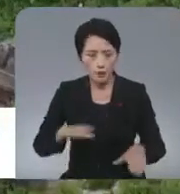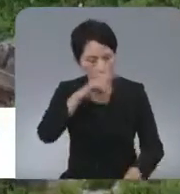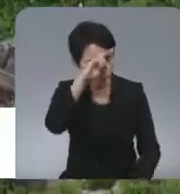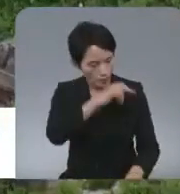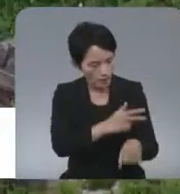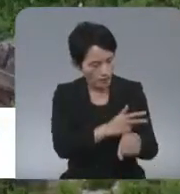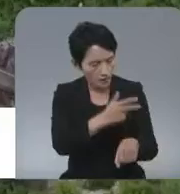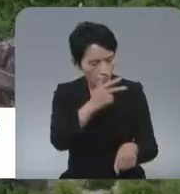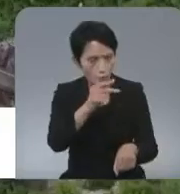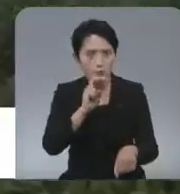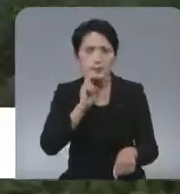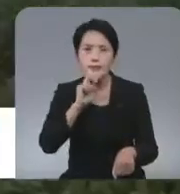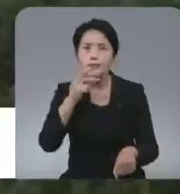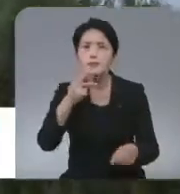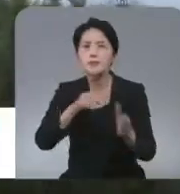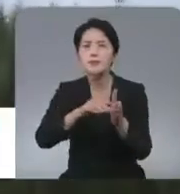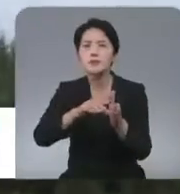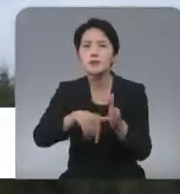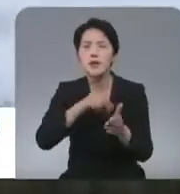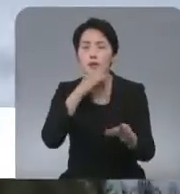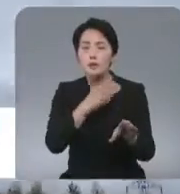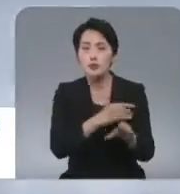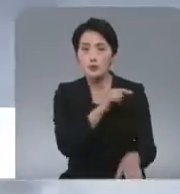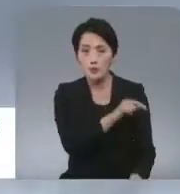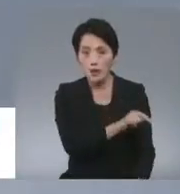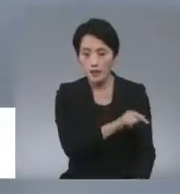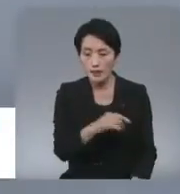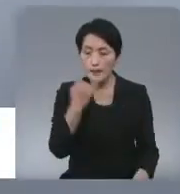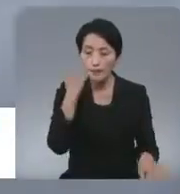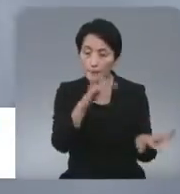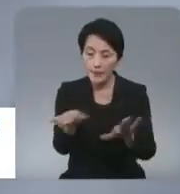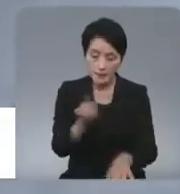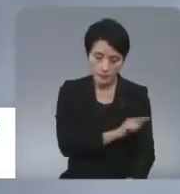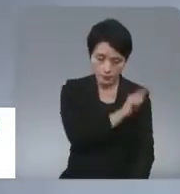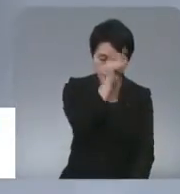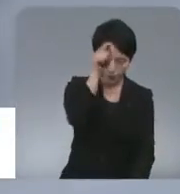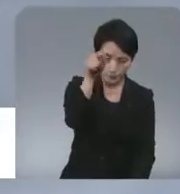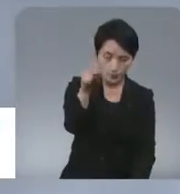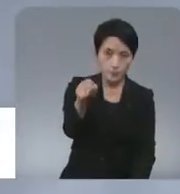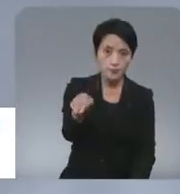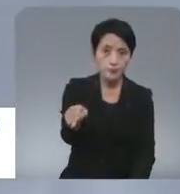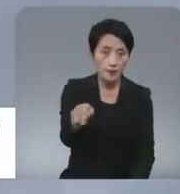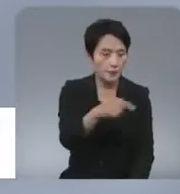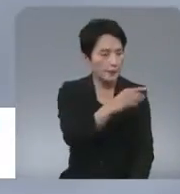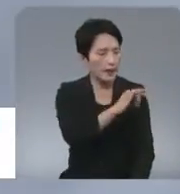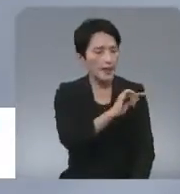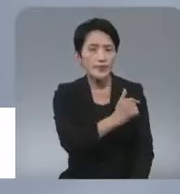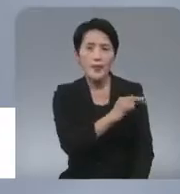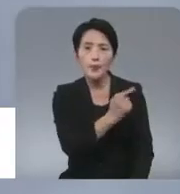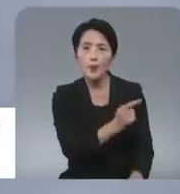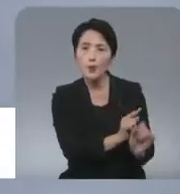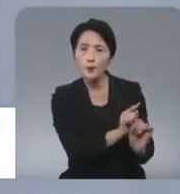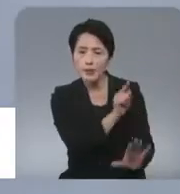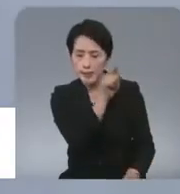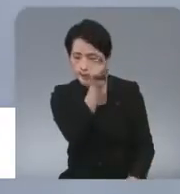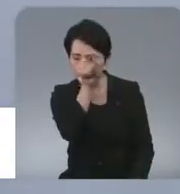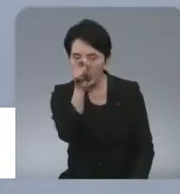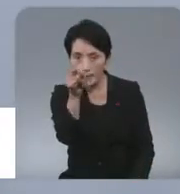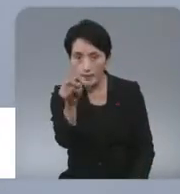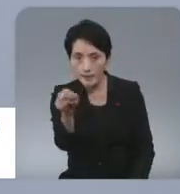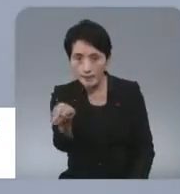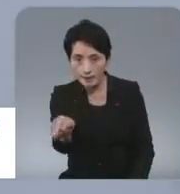восточного моря запуск произведен из провинции чаган дотку до 5 января был осуществлен запуск баллистической ракеты